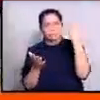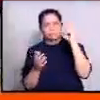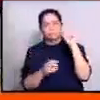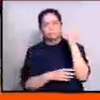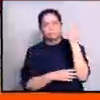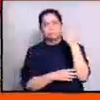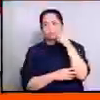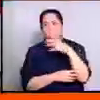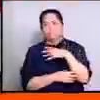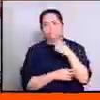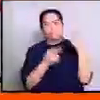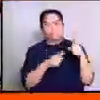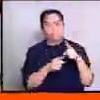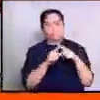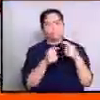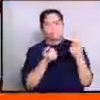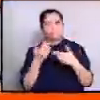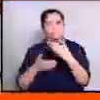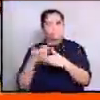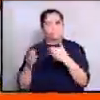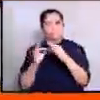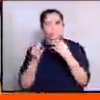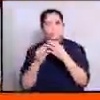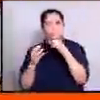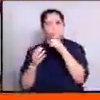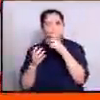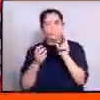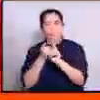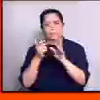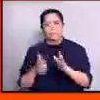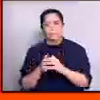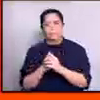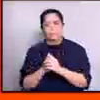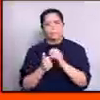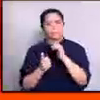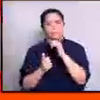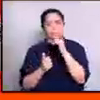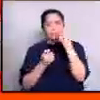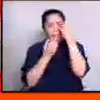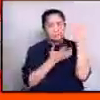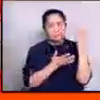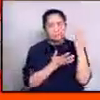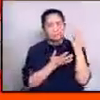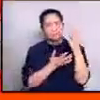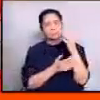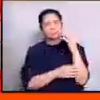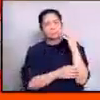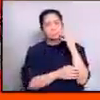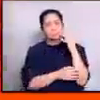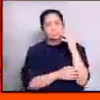First Lady ang nangyari, pero inaasikaso na raw ng pamilya ang mga biktima. Hindi namin pinarating kay Madam,